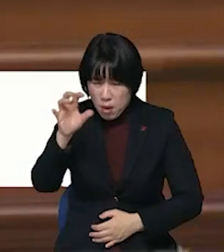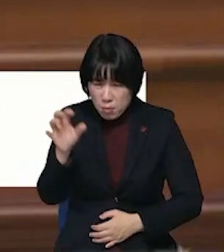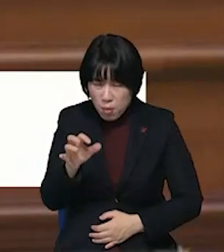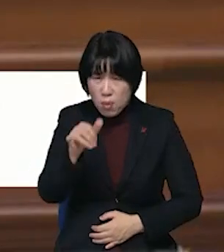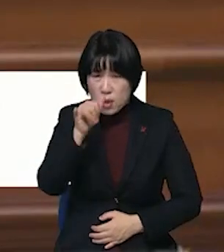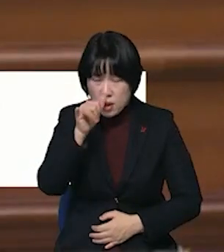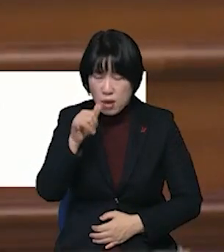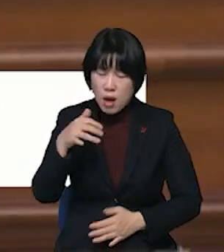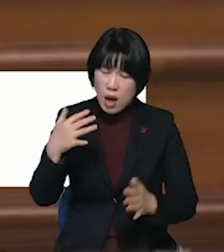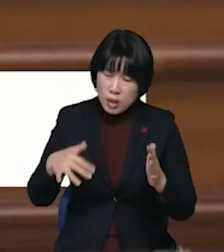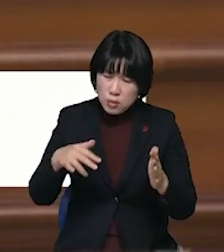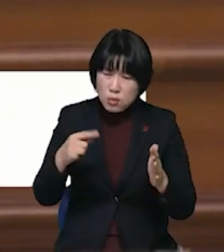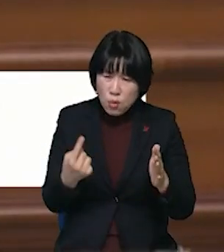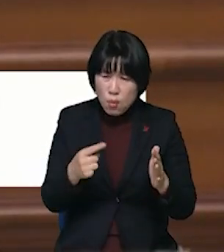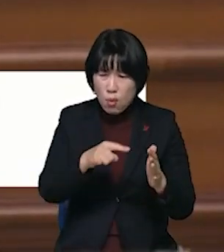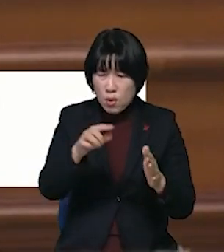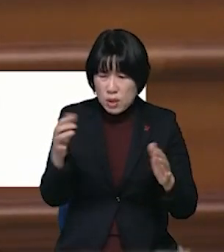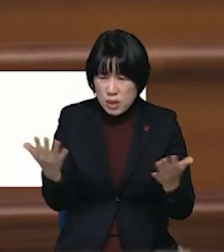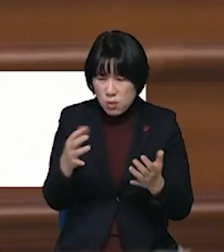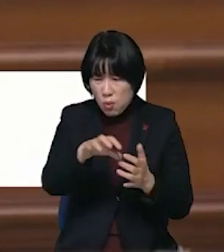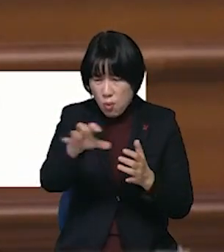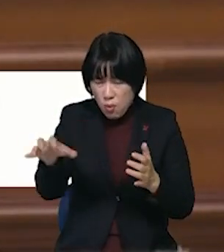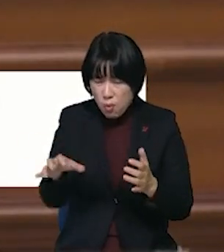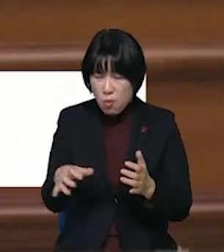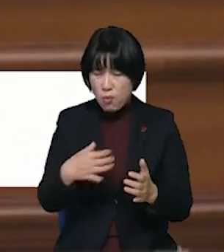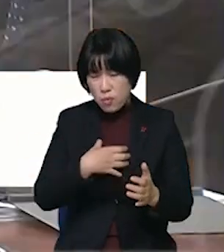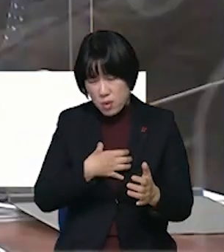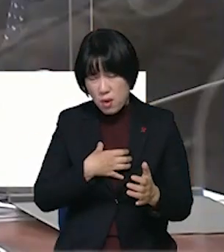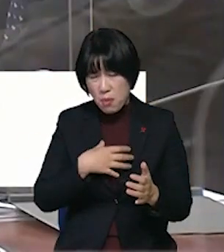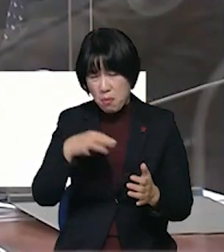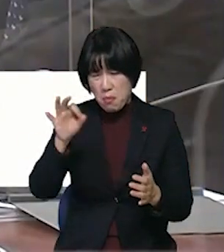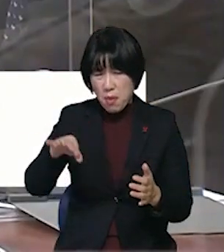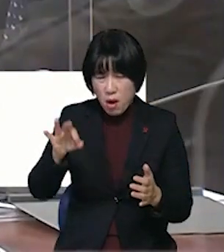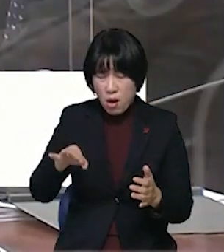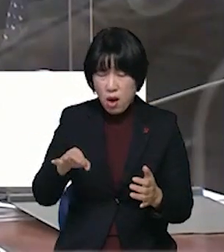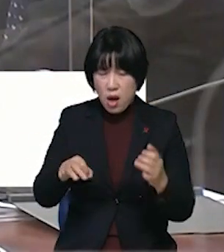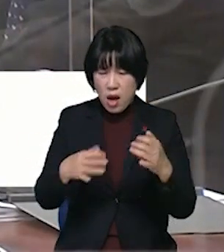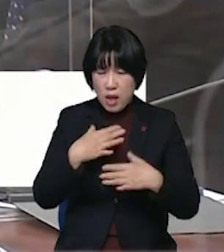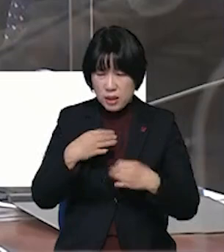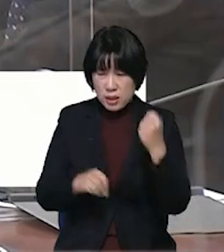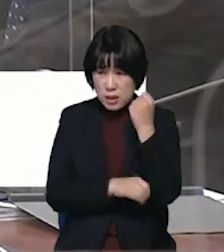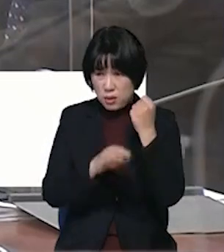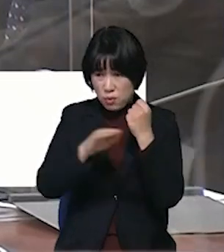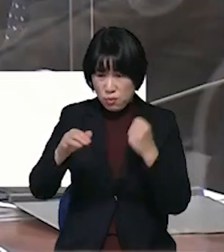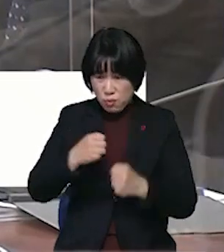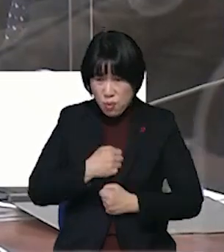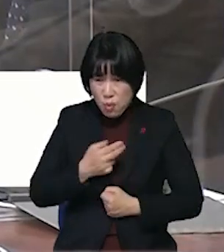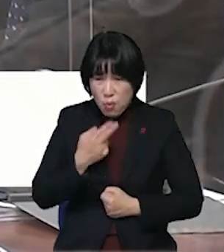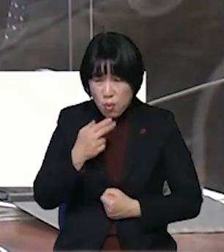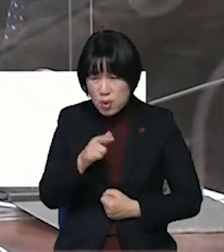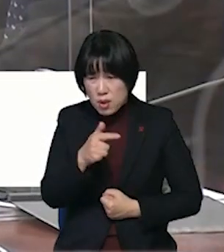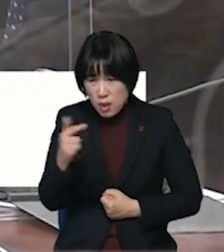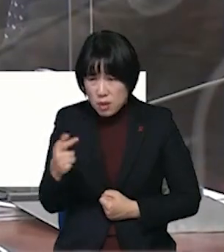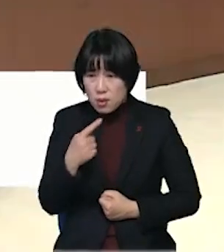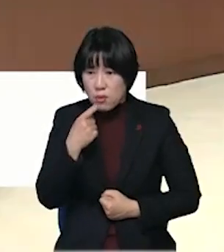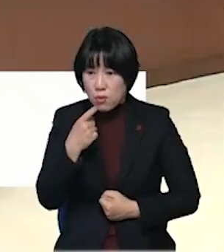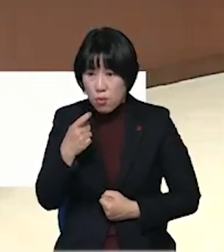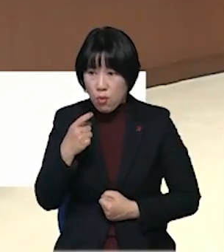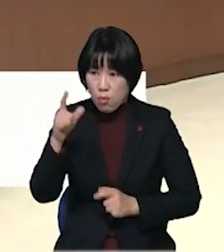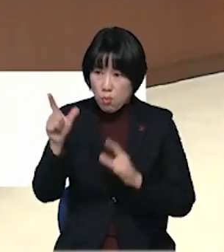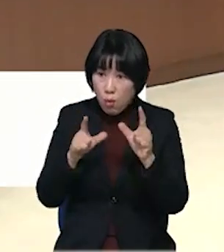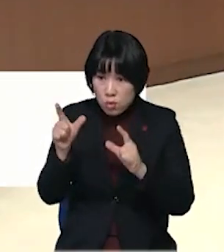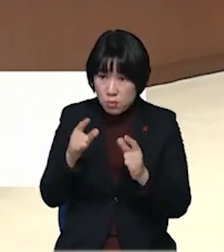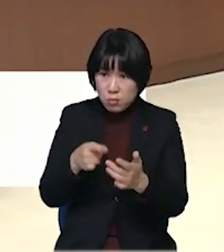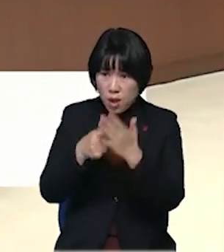아직도 현장에서 위험요소는 경시 되고 안전 기준은 지켜 지지 않으며 다양한 경험도 묵인